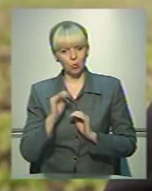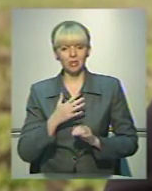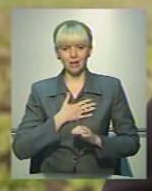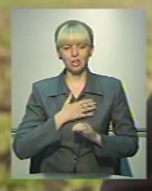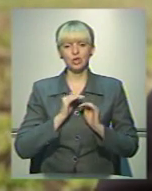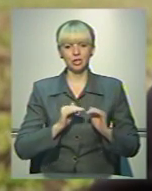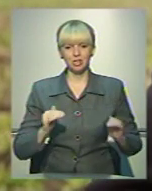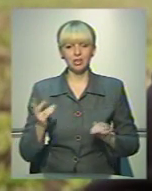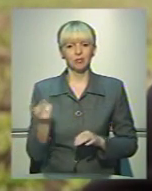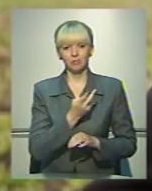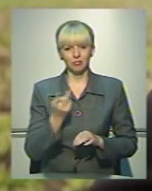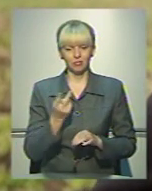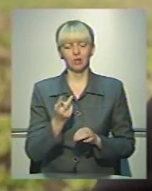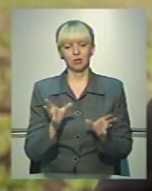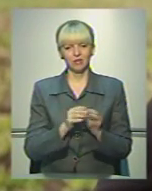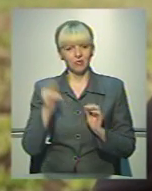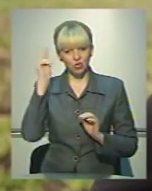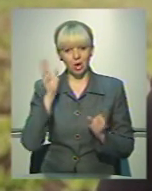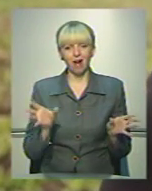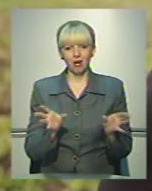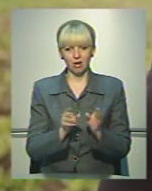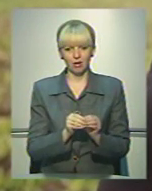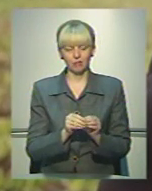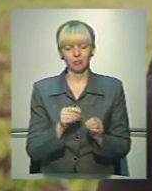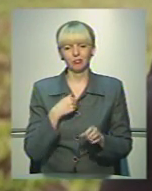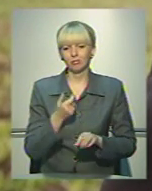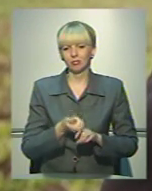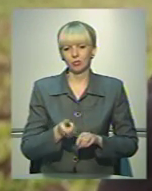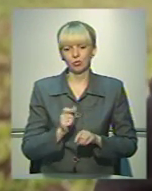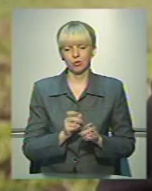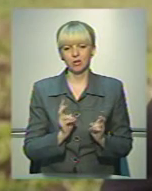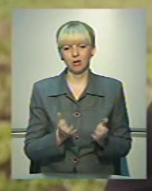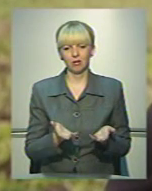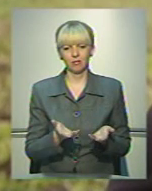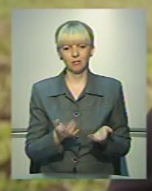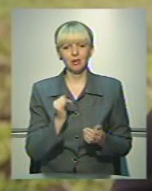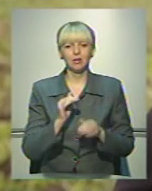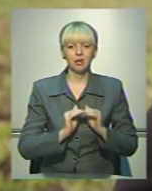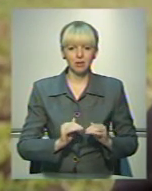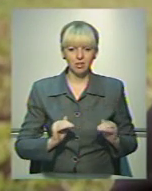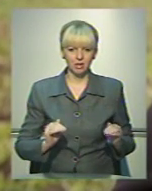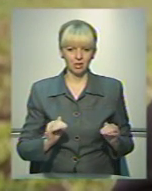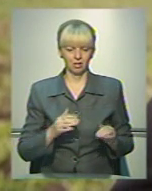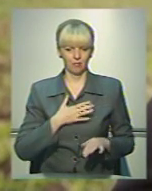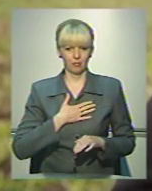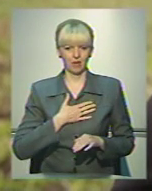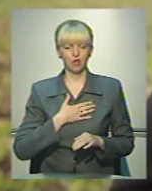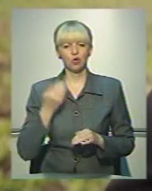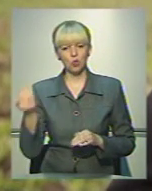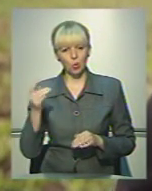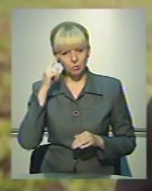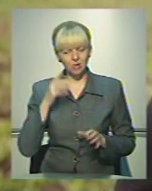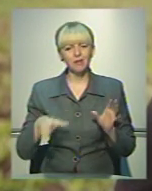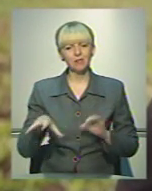діти вчаться оба з його дітьми. І ми дуже, ну як, і діти наші його знають,